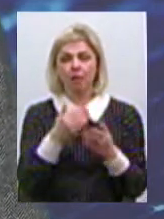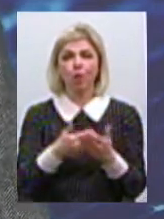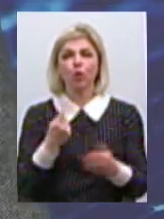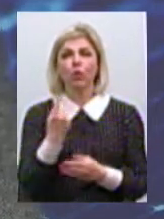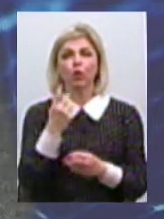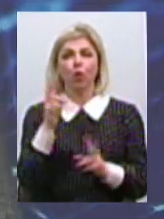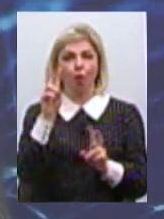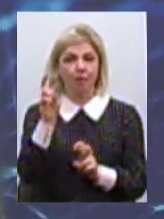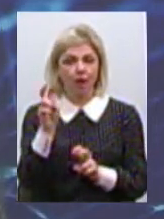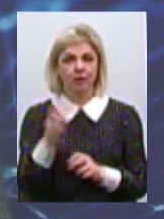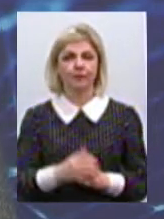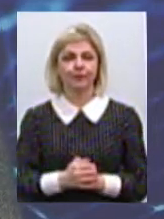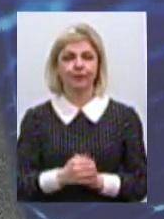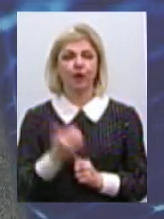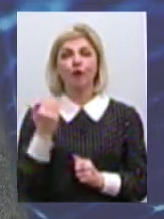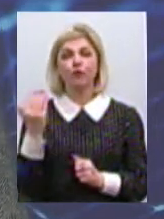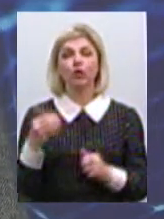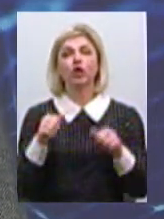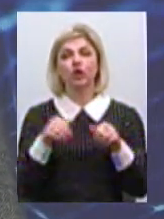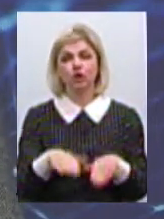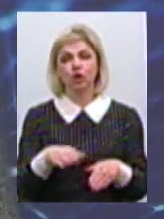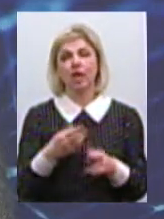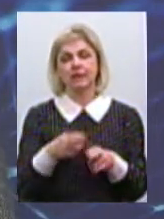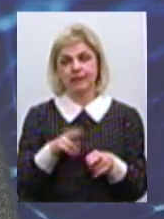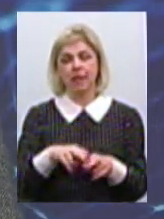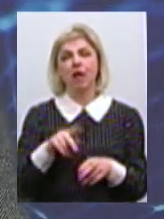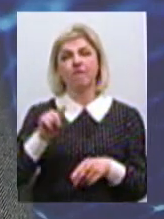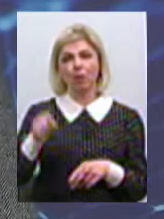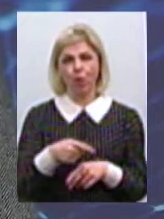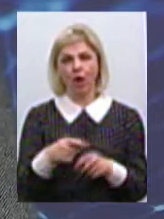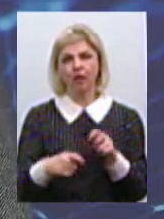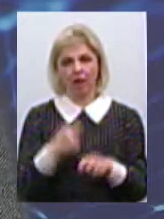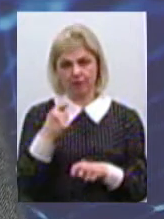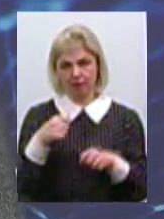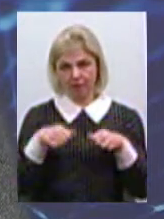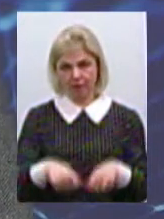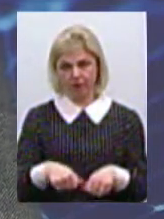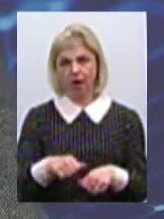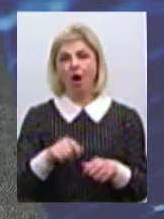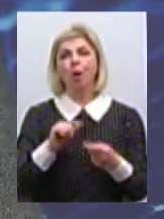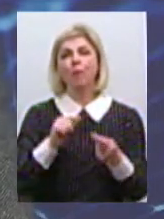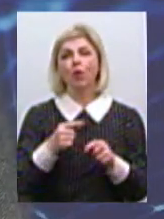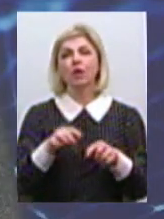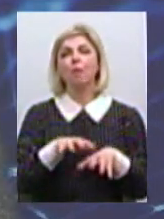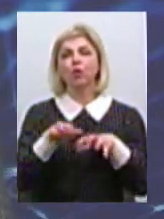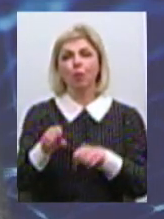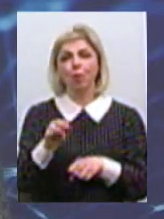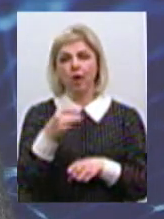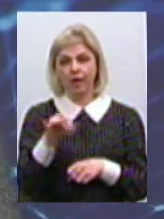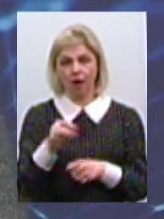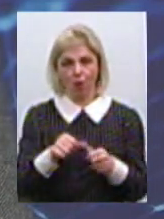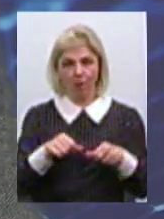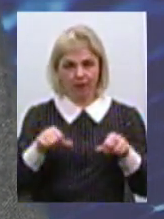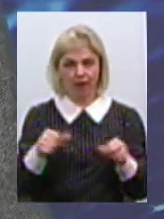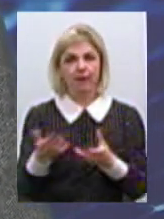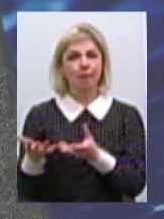компаній. Вони вирішили, що це вимоги дискримінаційні. Антимонопольний комітет прийняв цю скаргу до розгляду, хоча